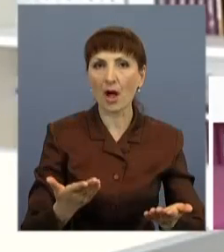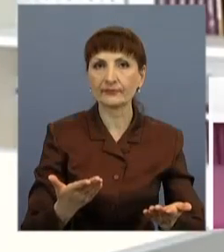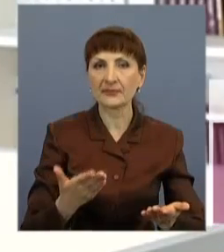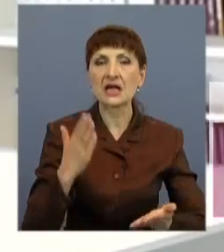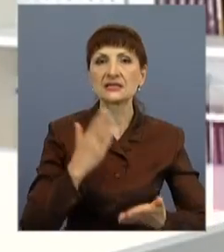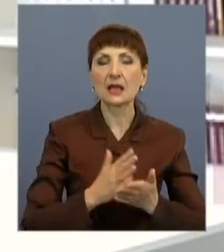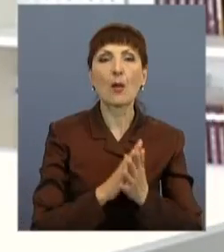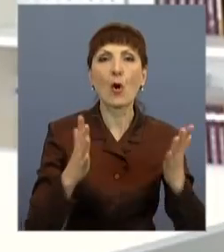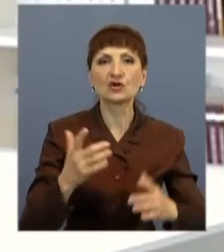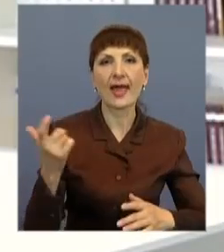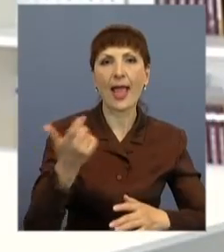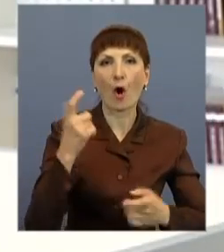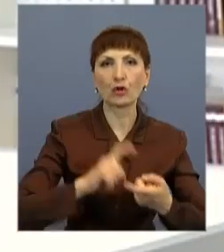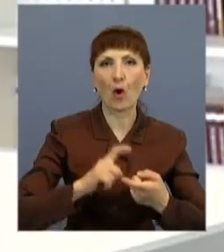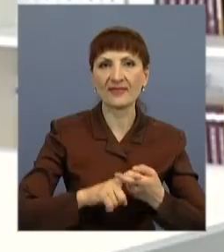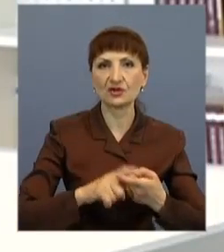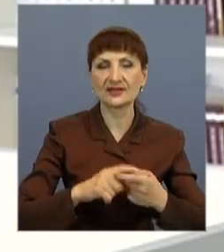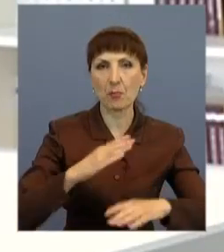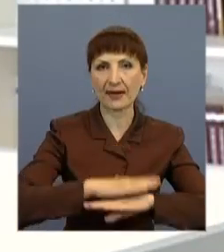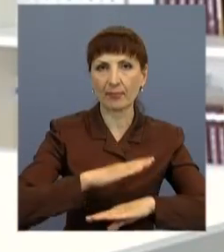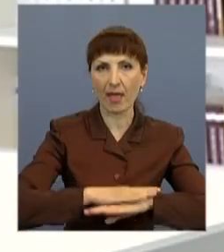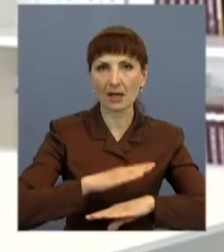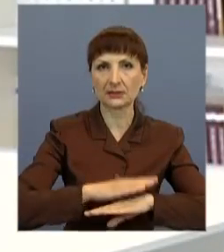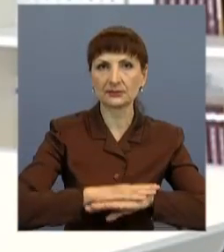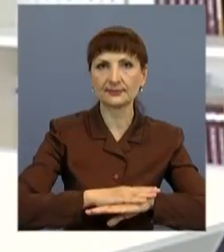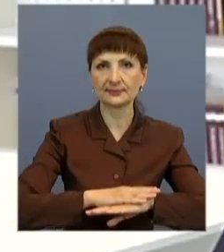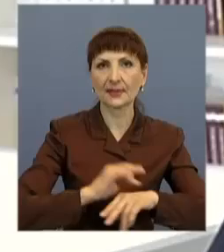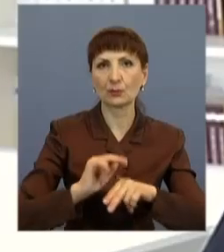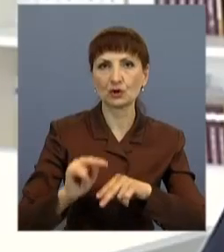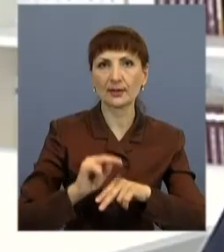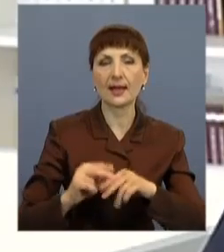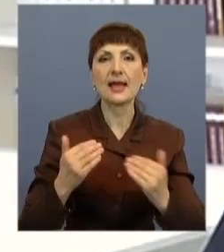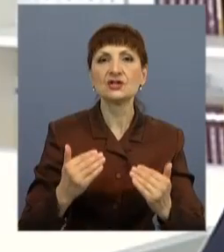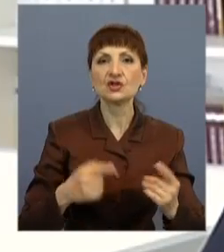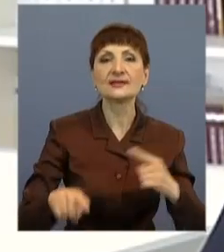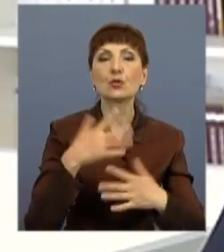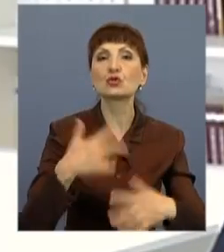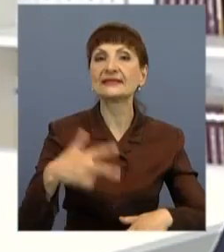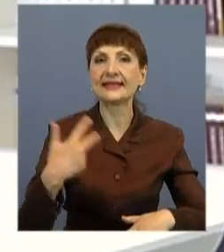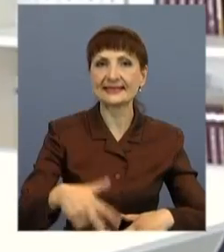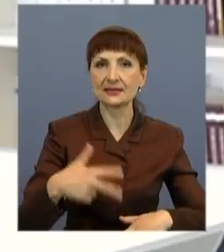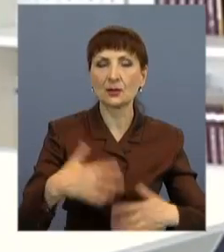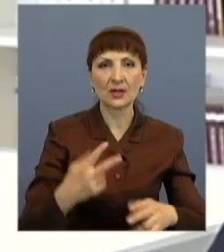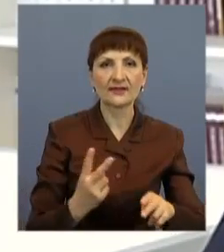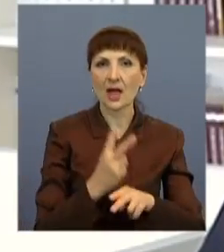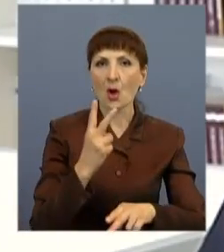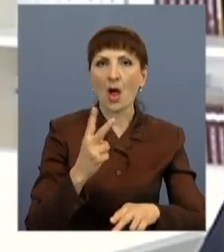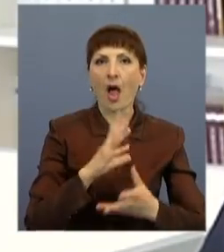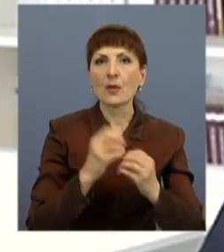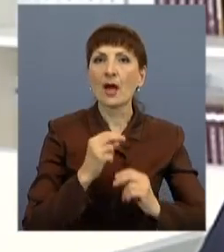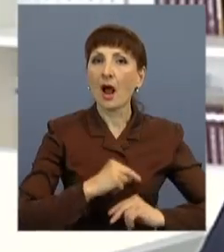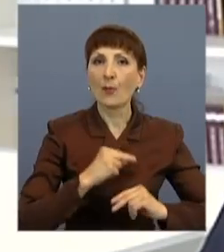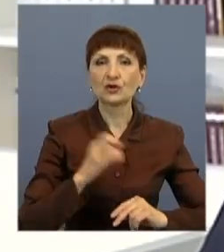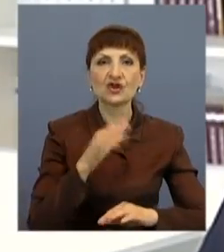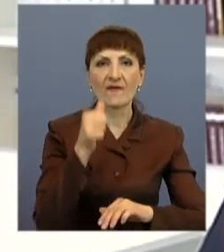стало больше экономических предметов, дисциплин. И сейчас их уже 30, это уже двойной объем работы, не то что в